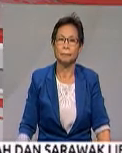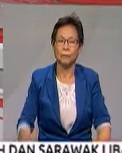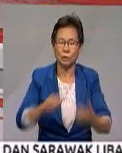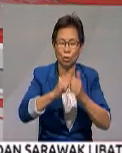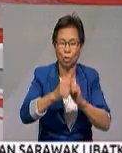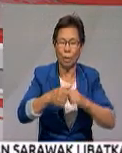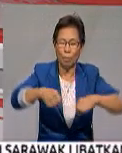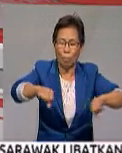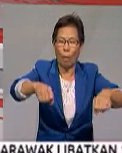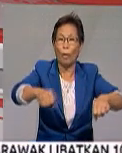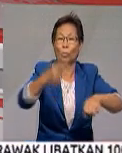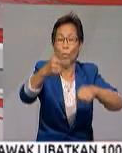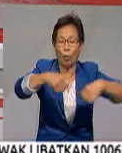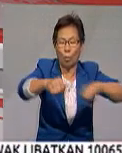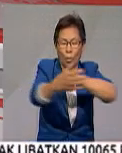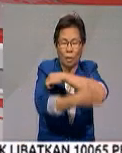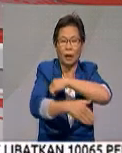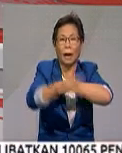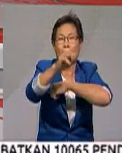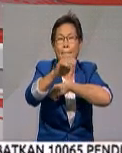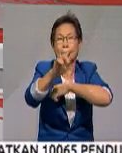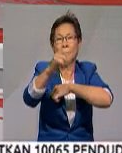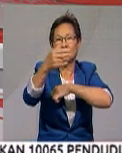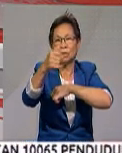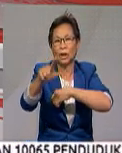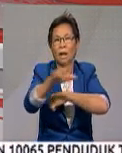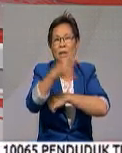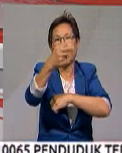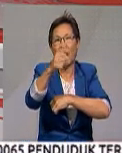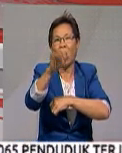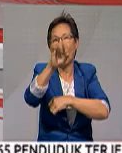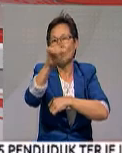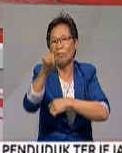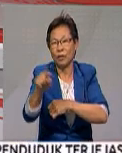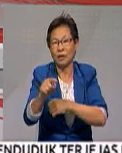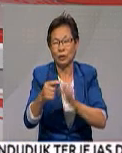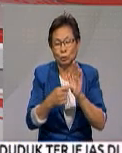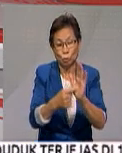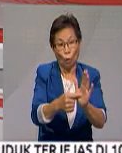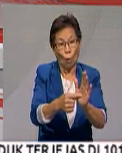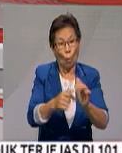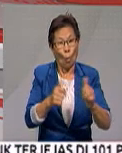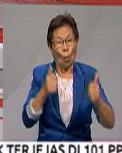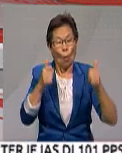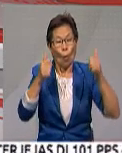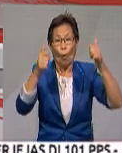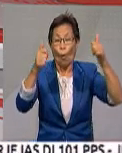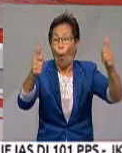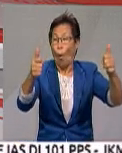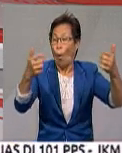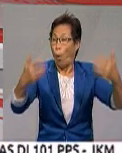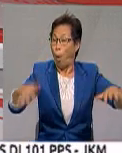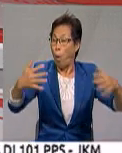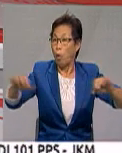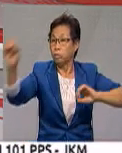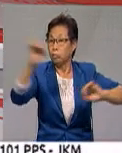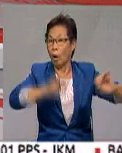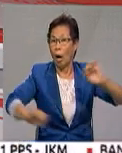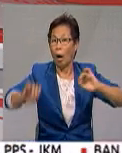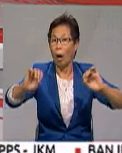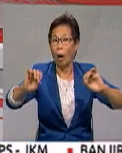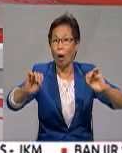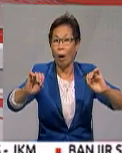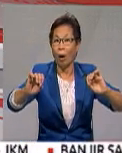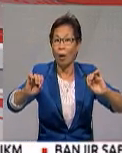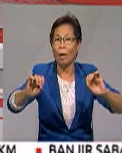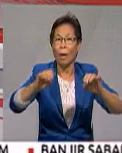Sukan Pemotoran. Dua penumpang negara, Mitchell Chiah dan Hafiz Syahrin Abdullah mempamerkan aksi yang cukup menakjubkan walaupun tampil selaku pemandu wild